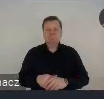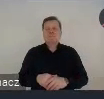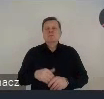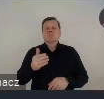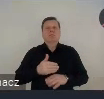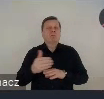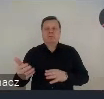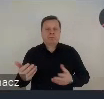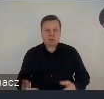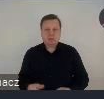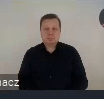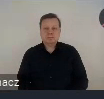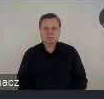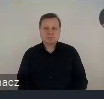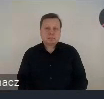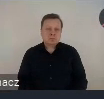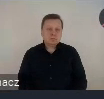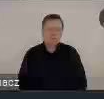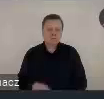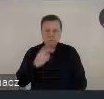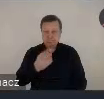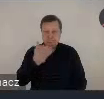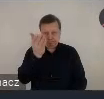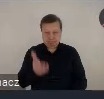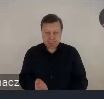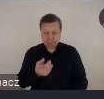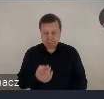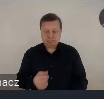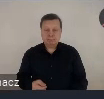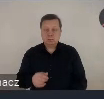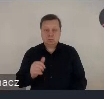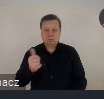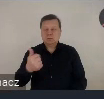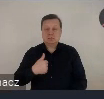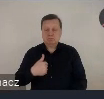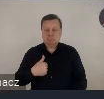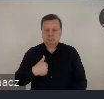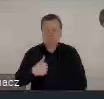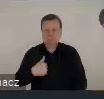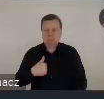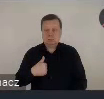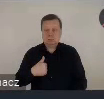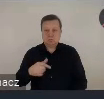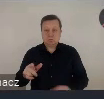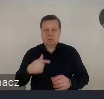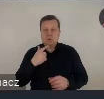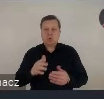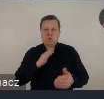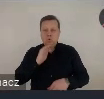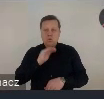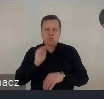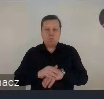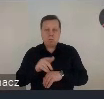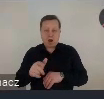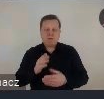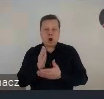tak jak jest tutaj na tym slajdzie pokazane, najpierw przysyłamy instrukcję generowania umowy w systemie